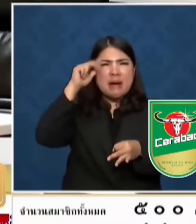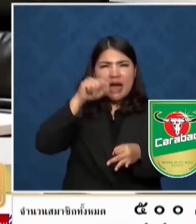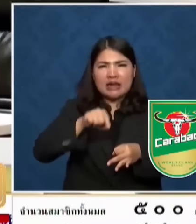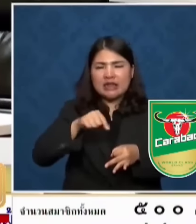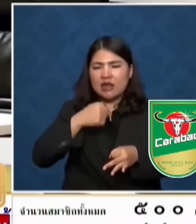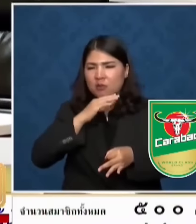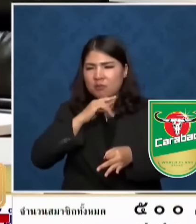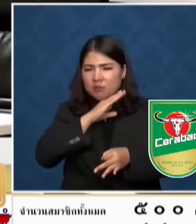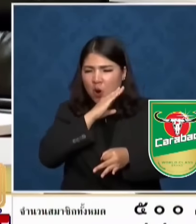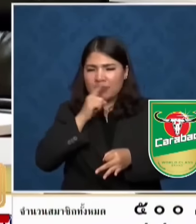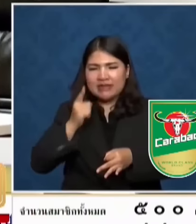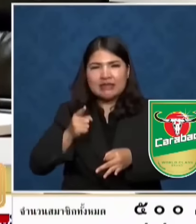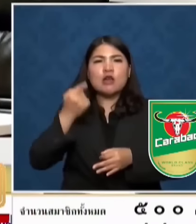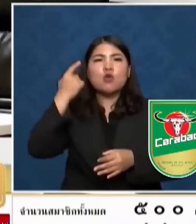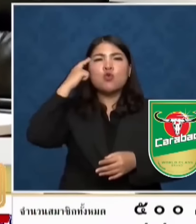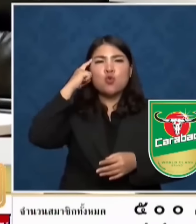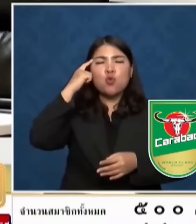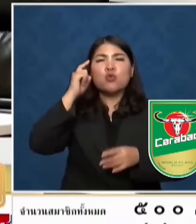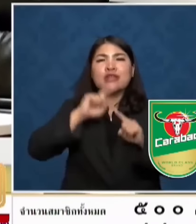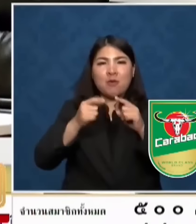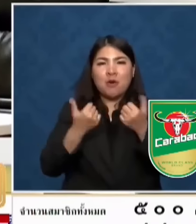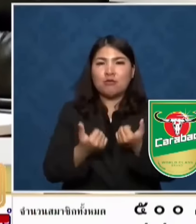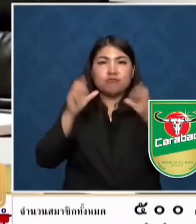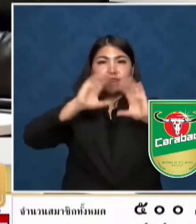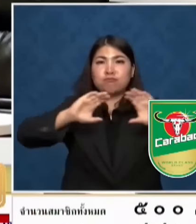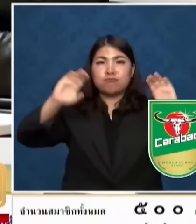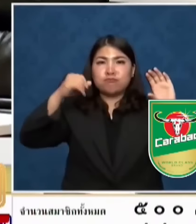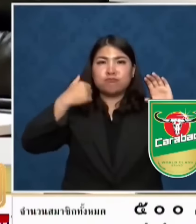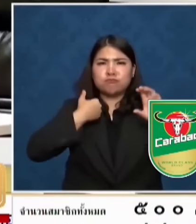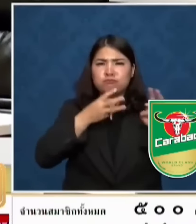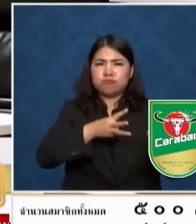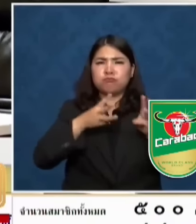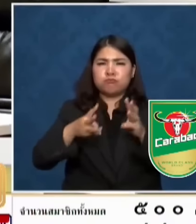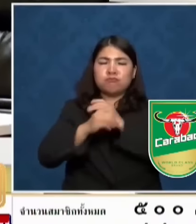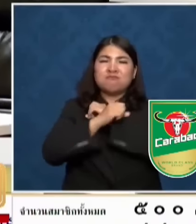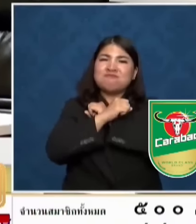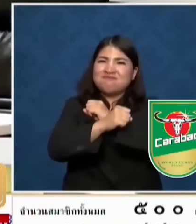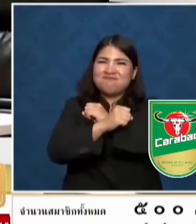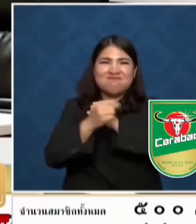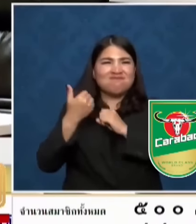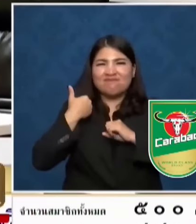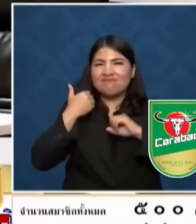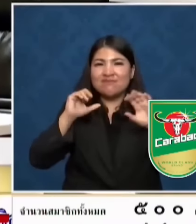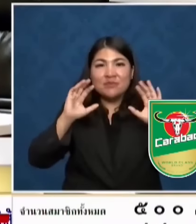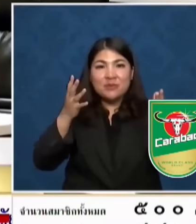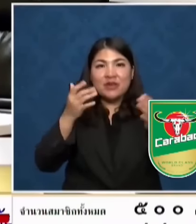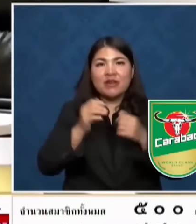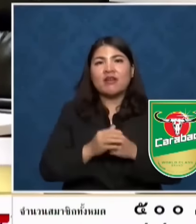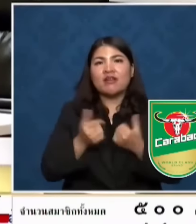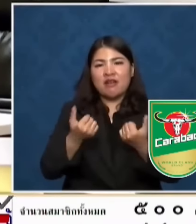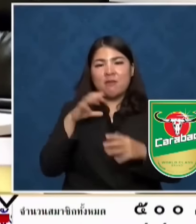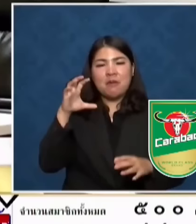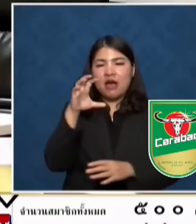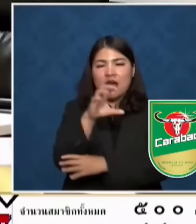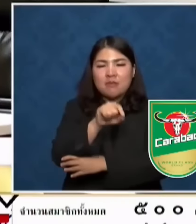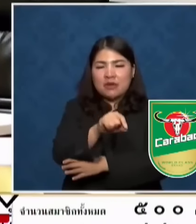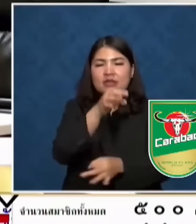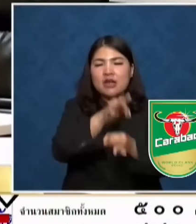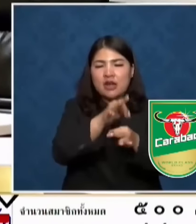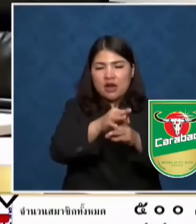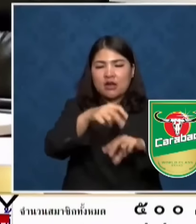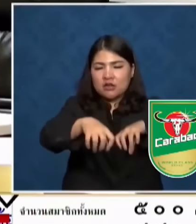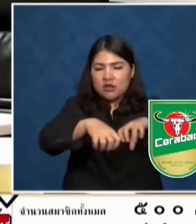แต่รัฐกับไม่มีมาตรการอะไรในการป้องกันเรื่องเหล่านี้ไม่มีมาตรการอะไรในการบังคับให้ธนาคารต้